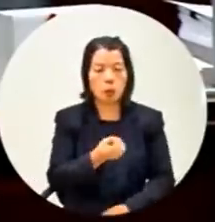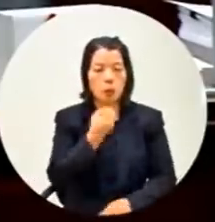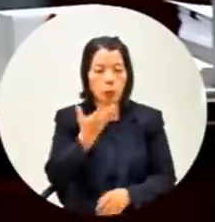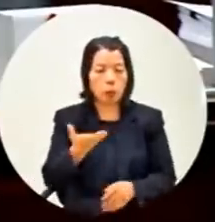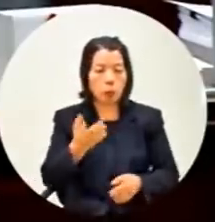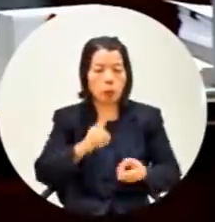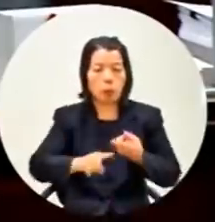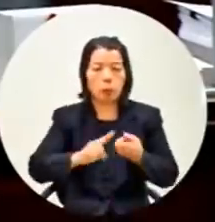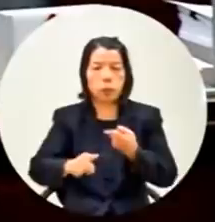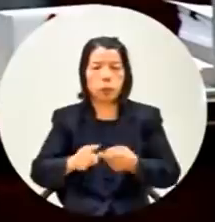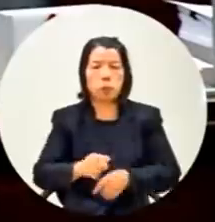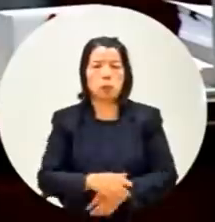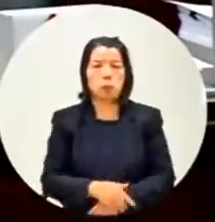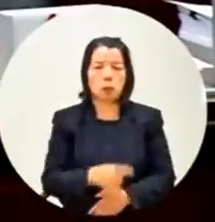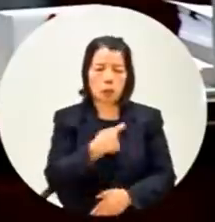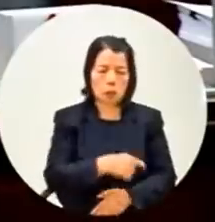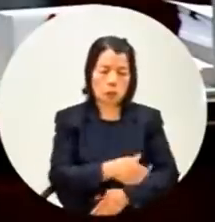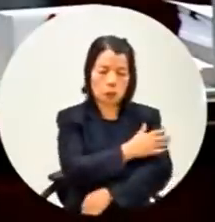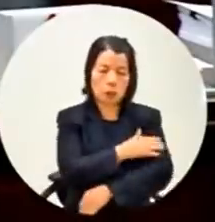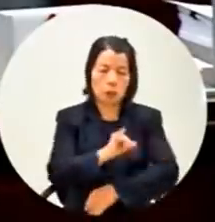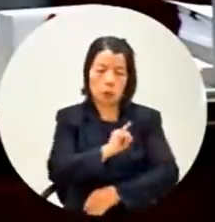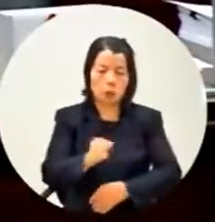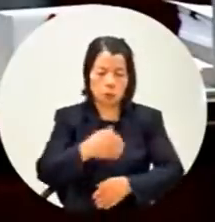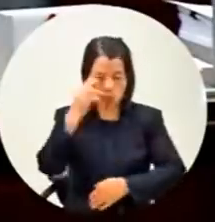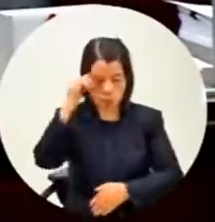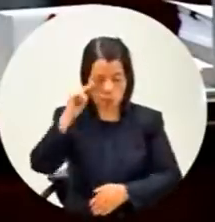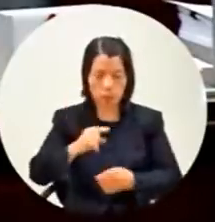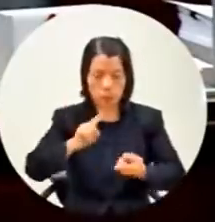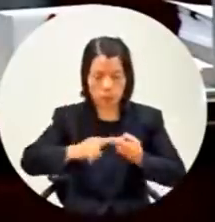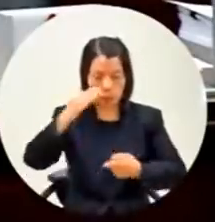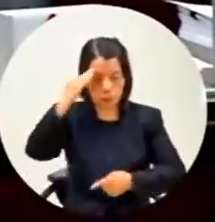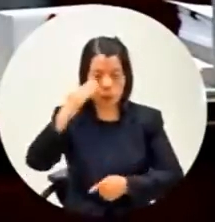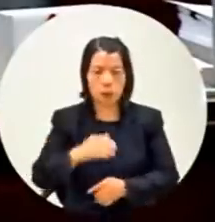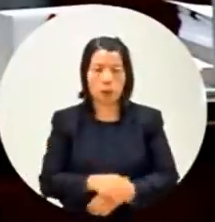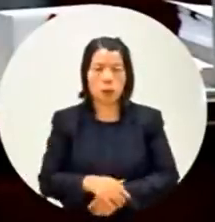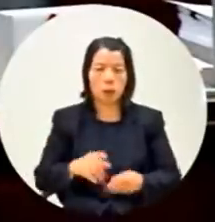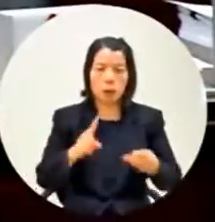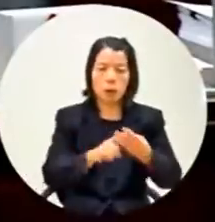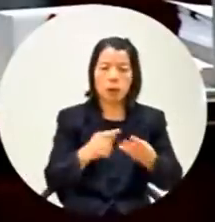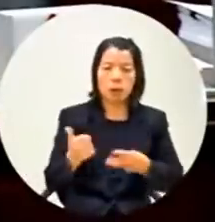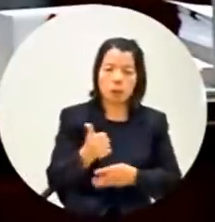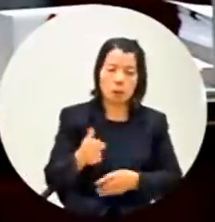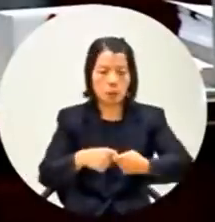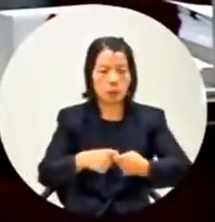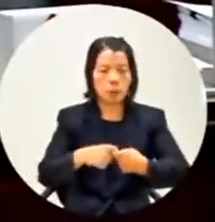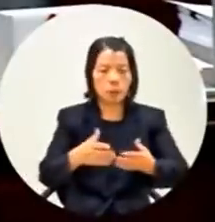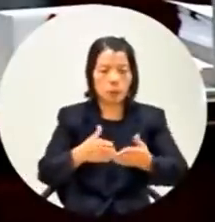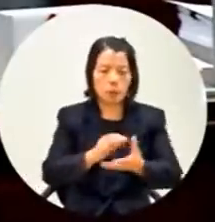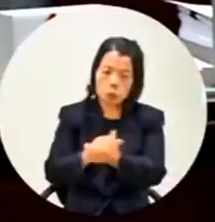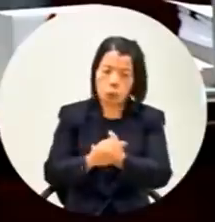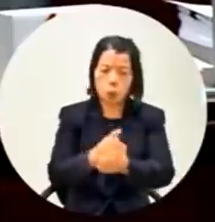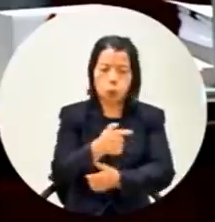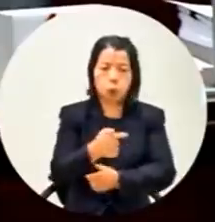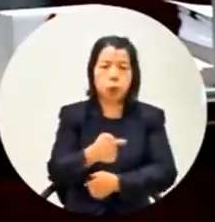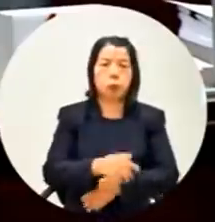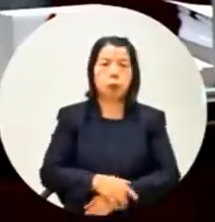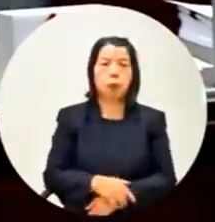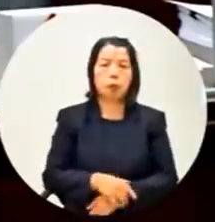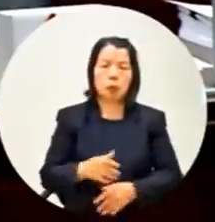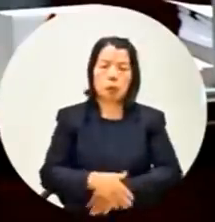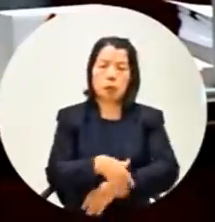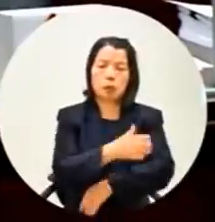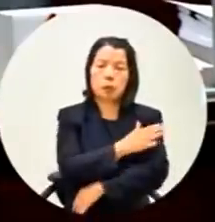道歉之外，表示陈局跟王端仁关系的深厚。陈局市长还表